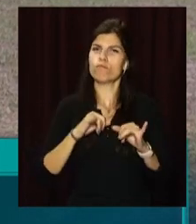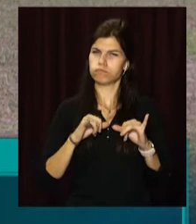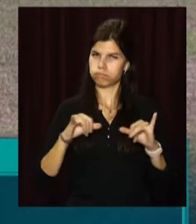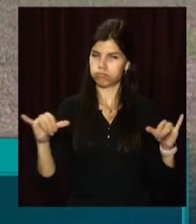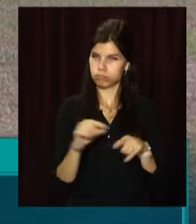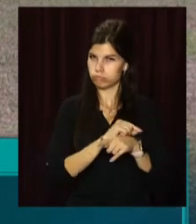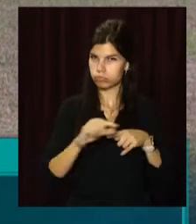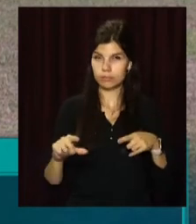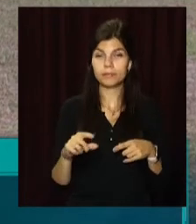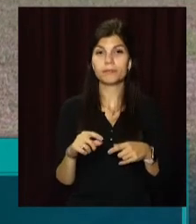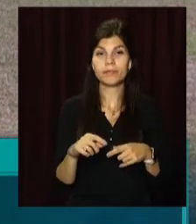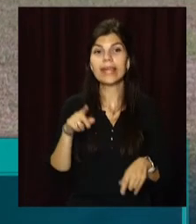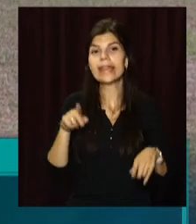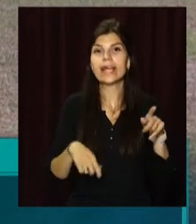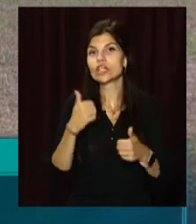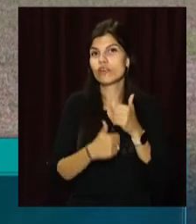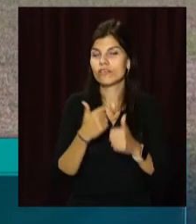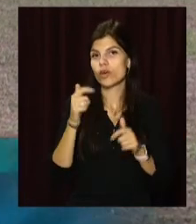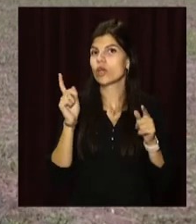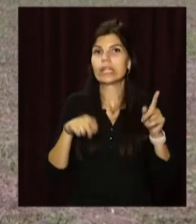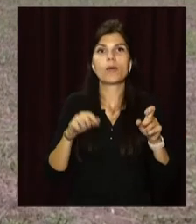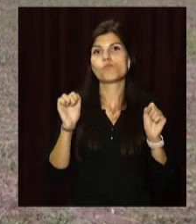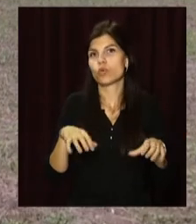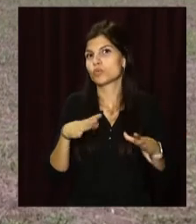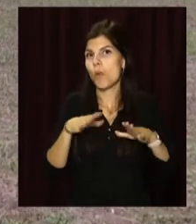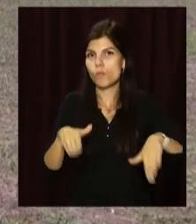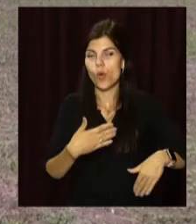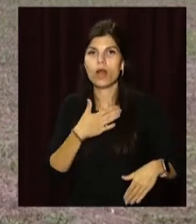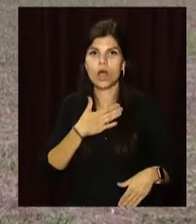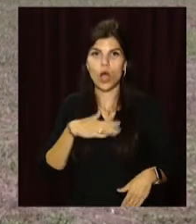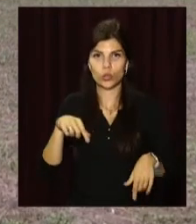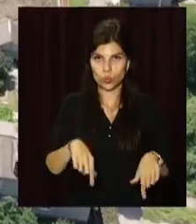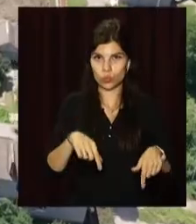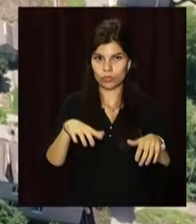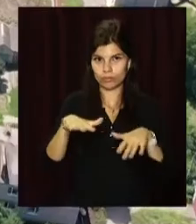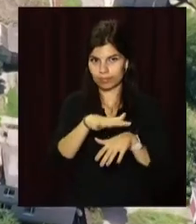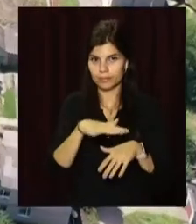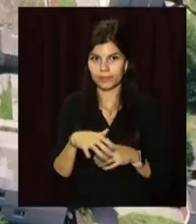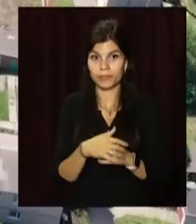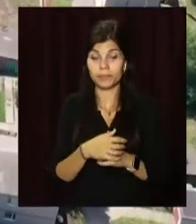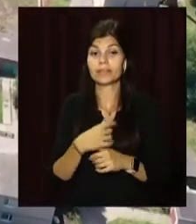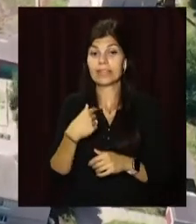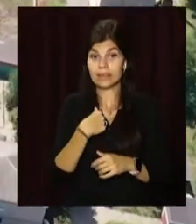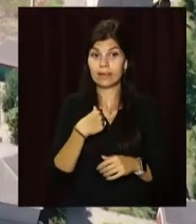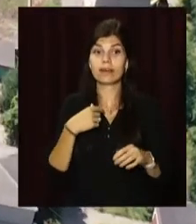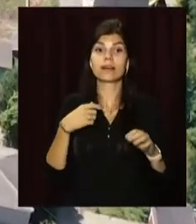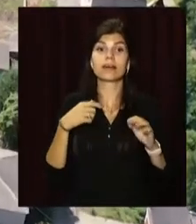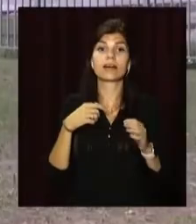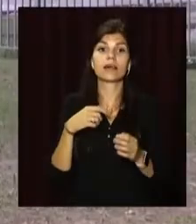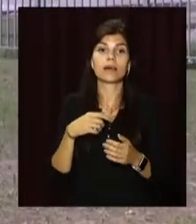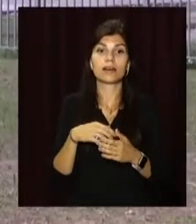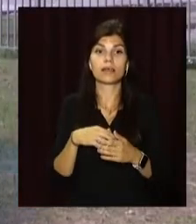нього. І деякі змагання, може, навіть будуть проходити на нашому стадіоні. Я волейболіст, має бути